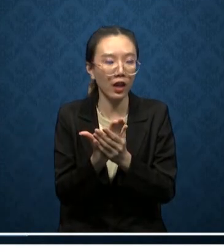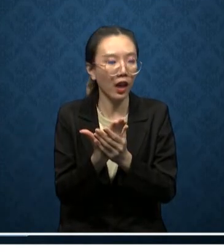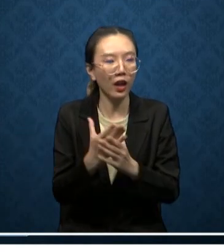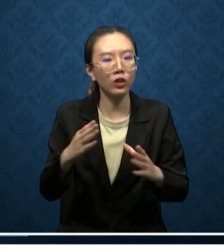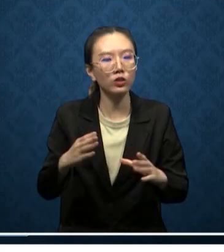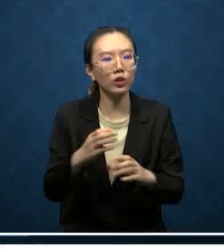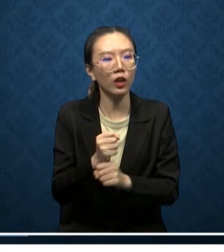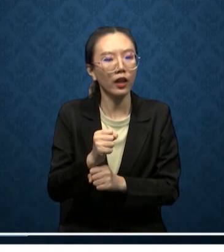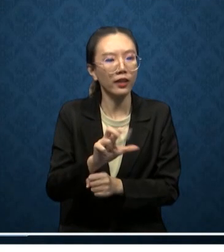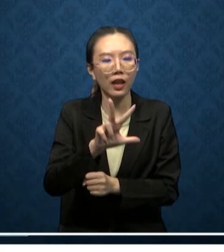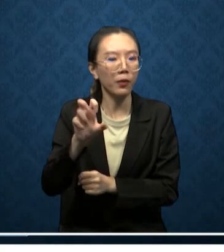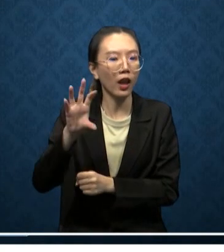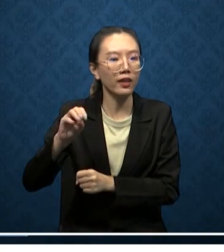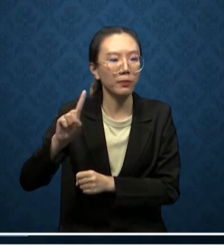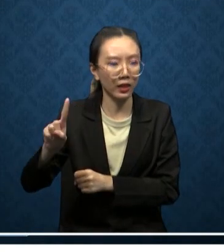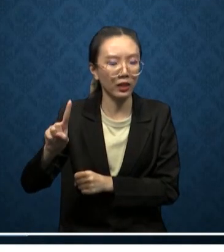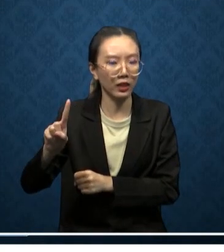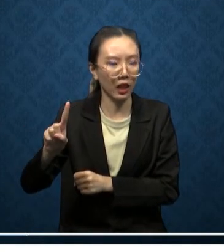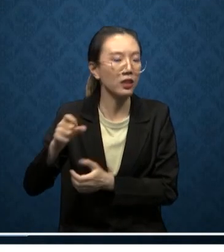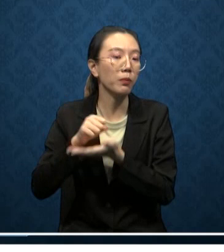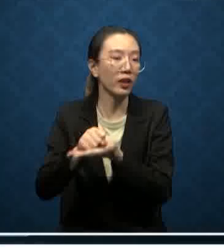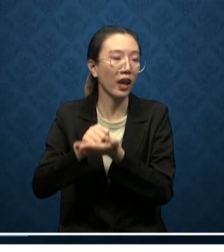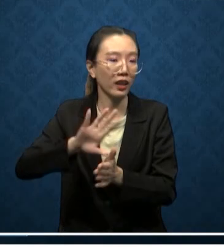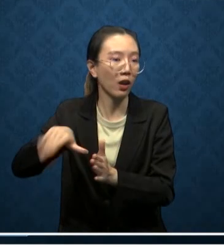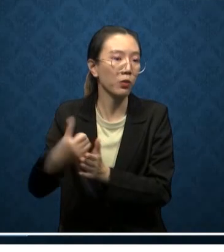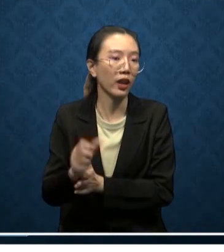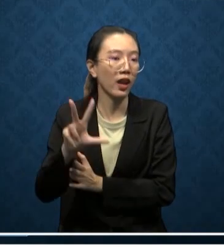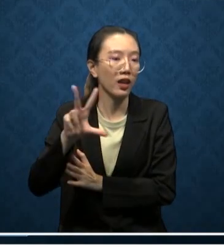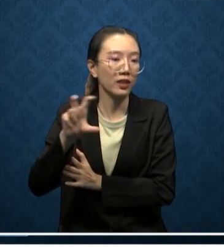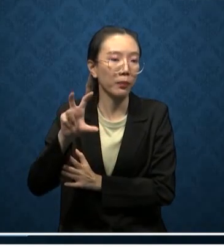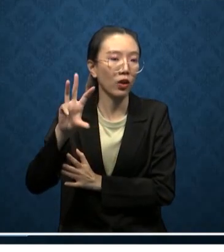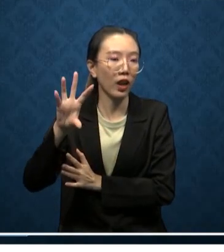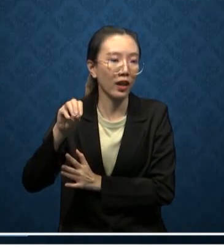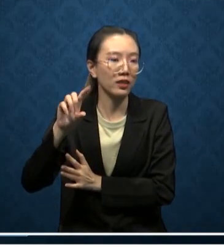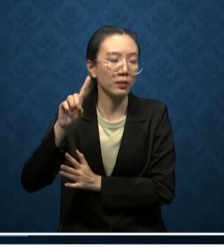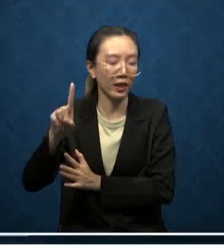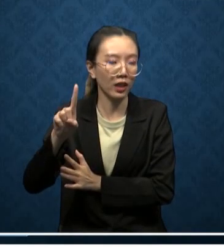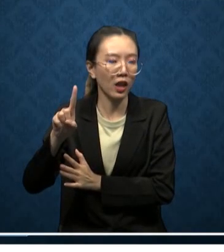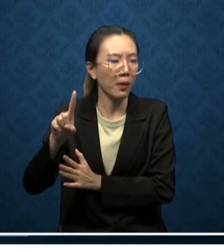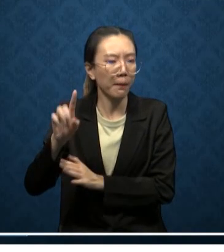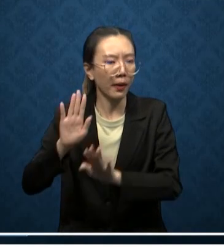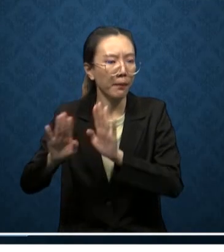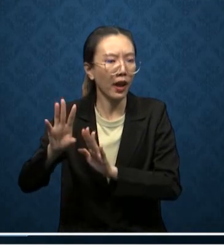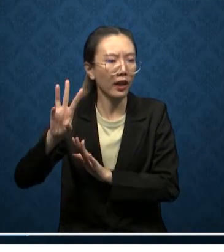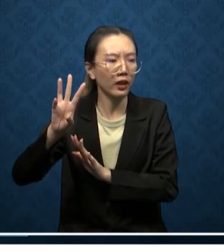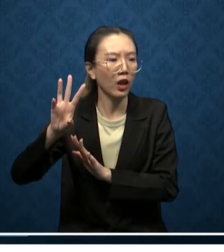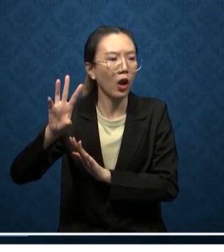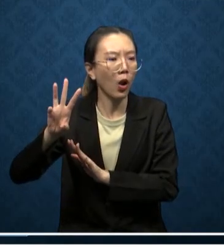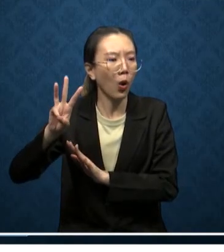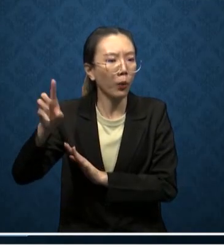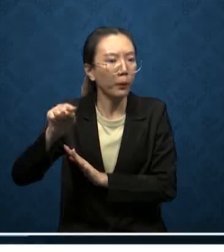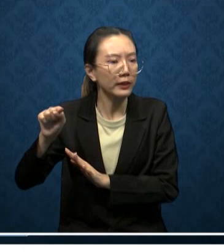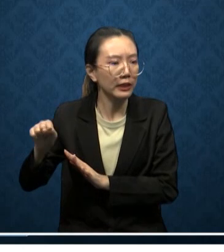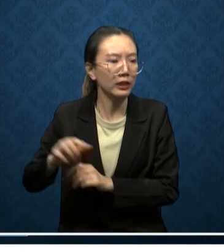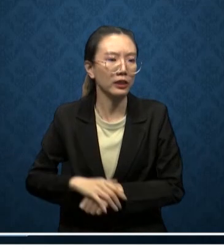351อ่างานบริการนะครับมันคิดเป็นแค่16%ต่อมาสภาพัฒก็มีการปรับ